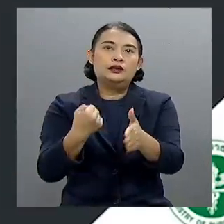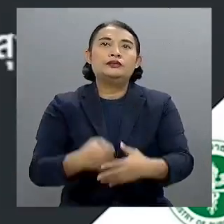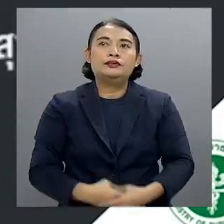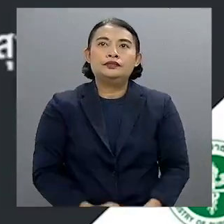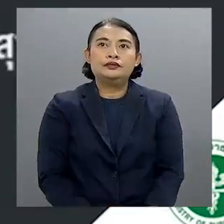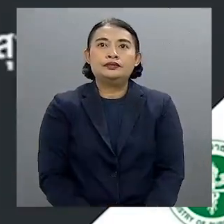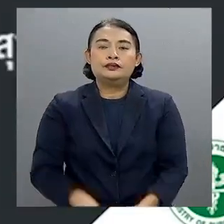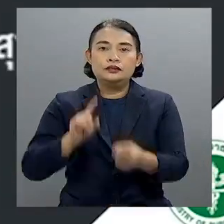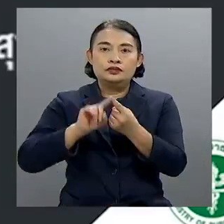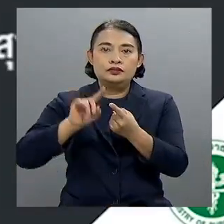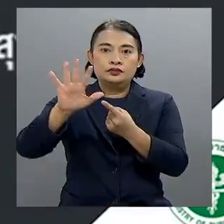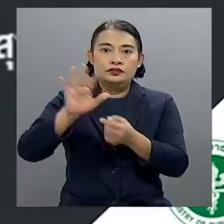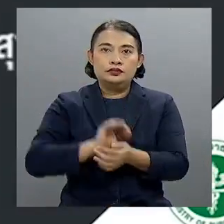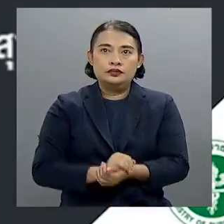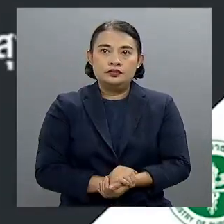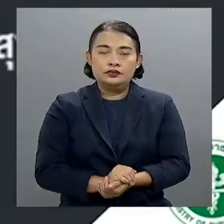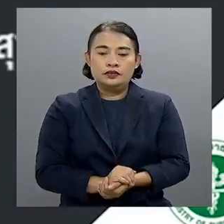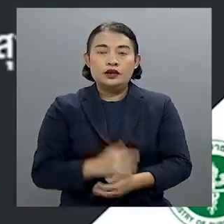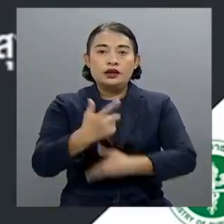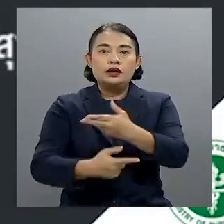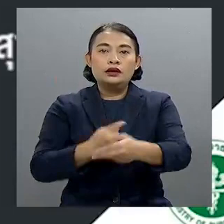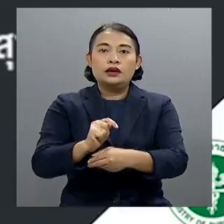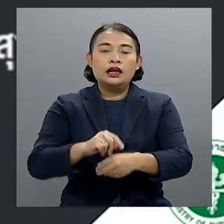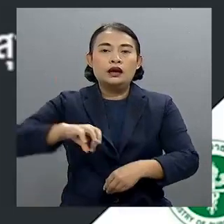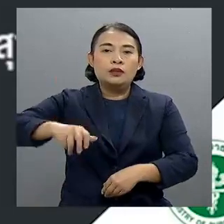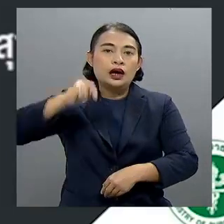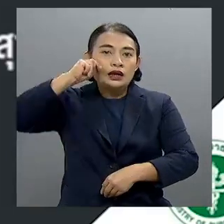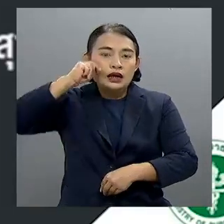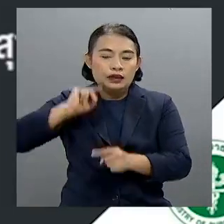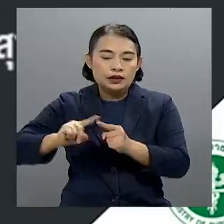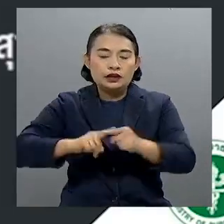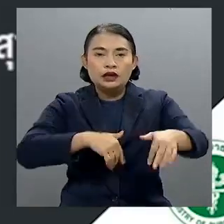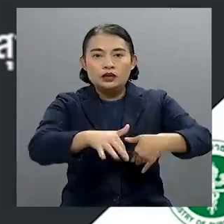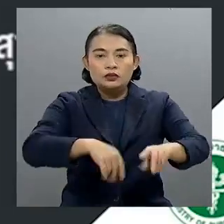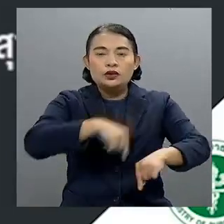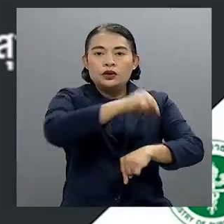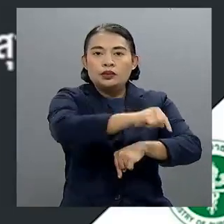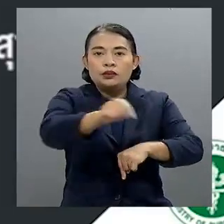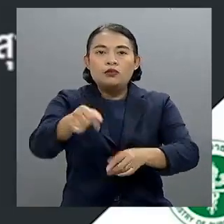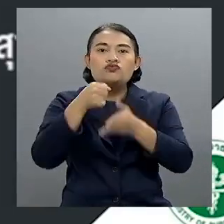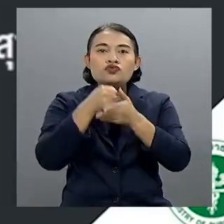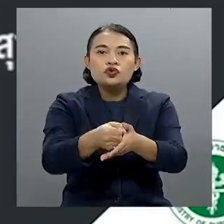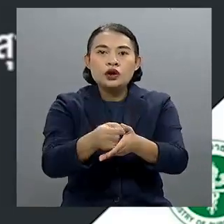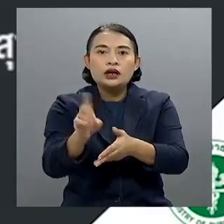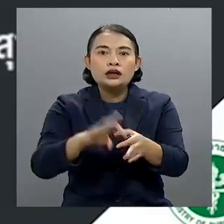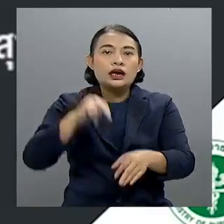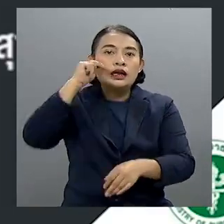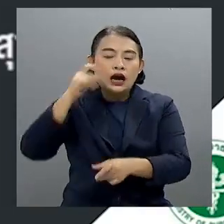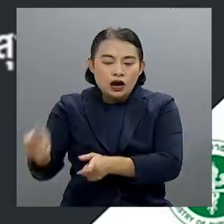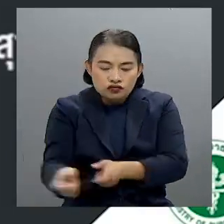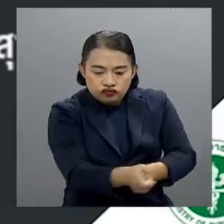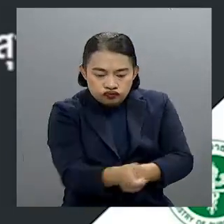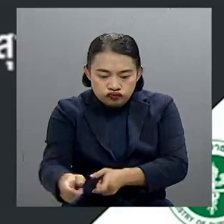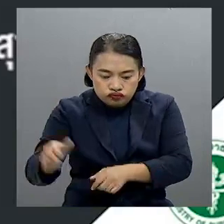ช่วยกันล้างตลาดประปาชุมชนและสถานที่สาธารณะการล้างทำความสะอาดตามสุขาภิบาล นั้น